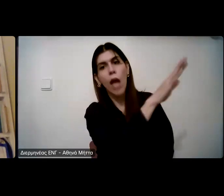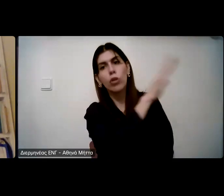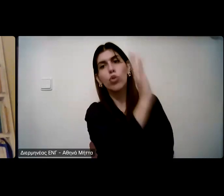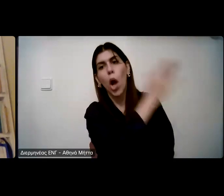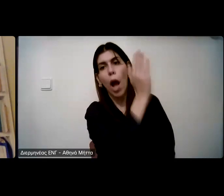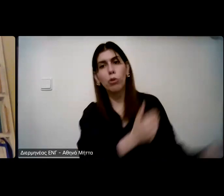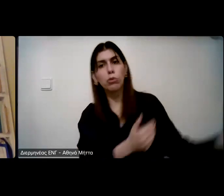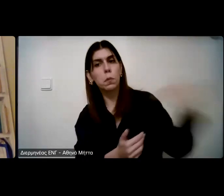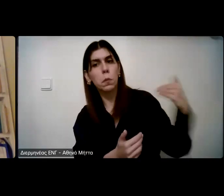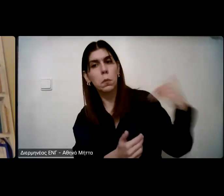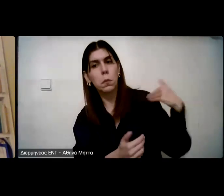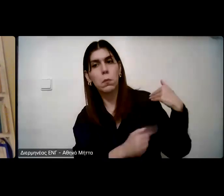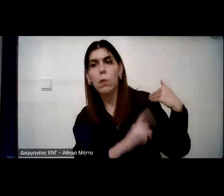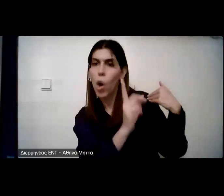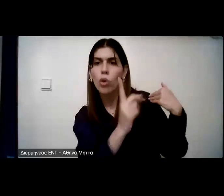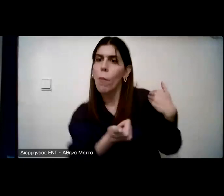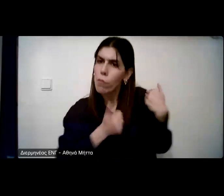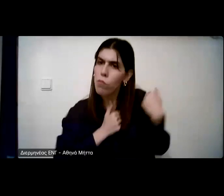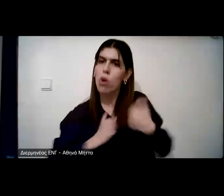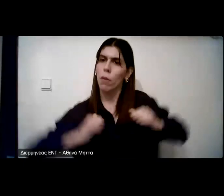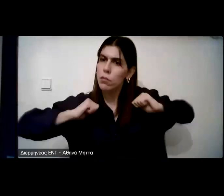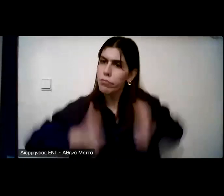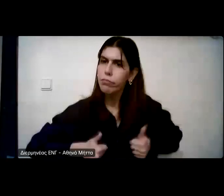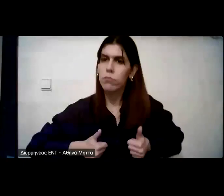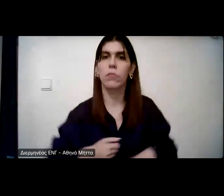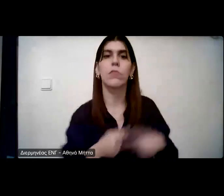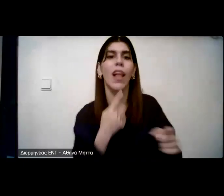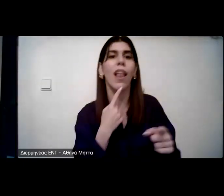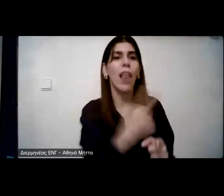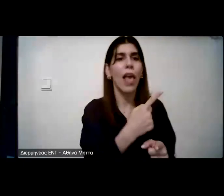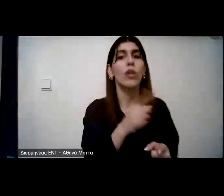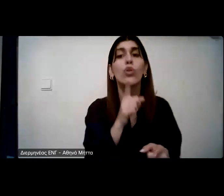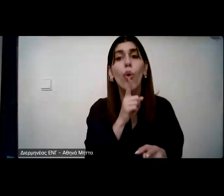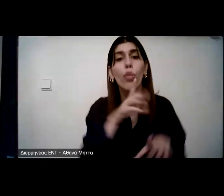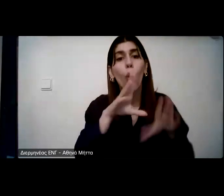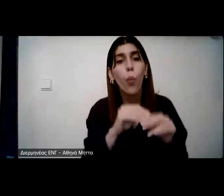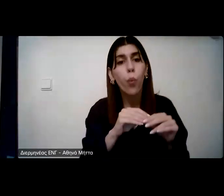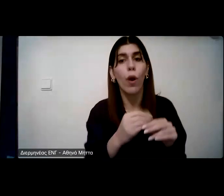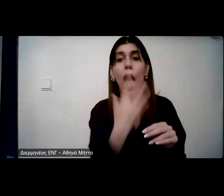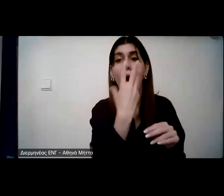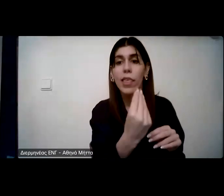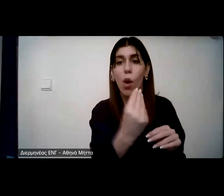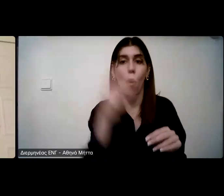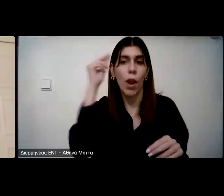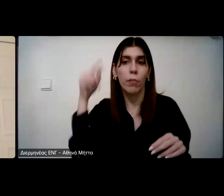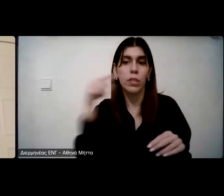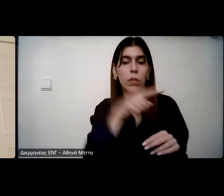να το κάνουμε. Αυτά. Στο Αιγαίο ακριβώς. Ναι. Αν μπορώ να πω κάτι πάνω σε αυτά, μια και με